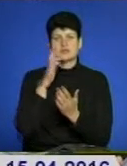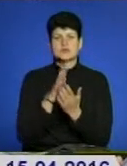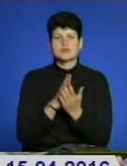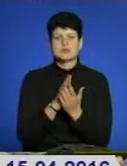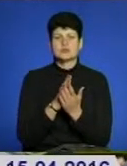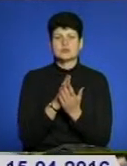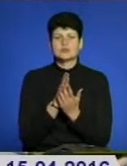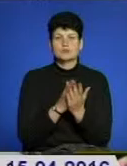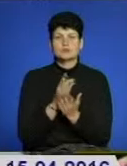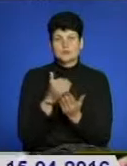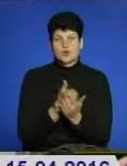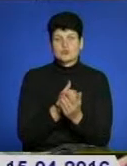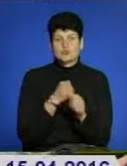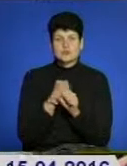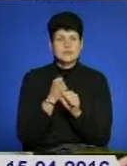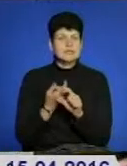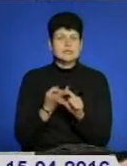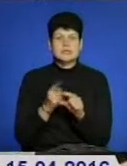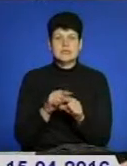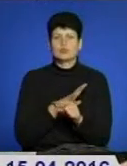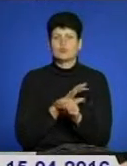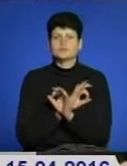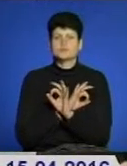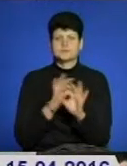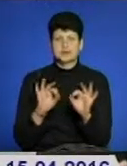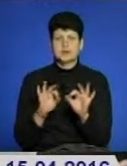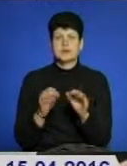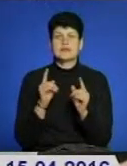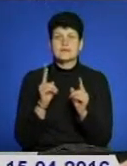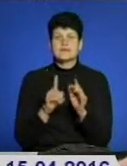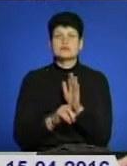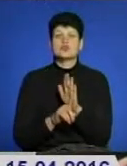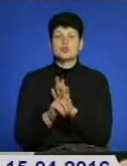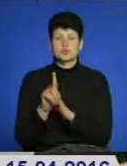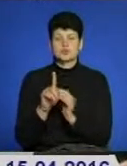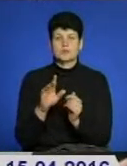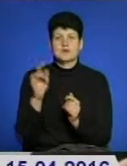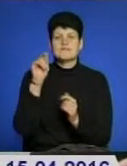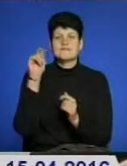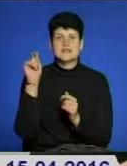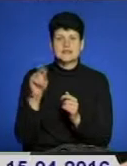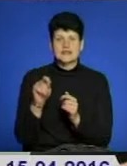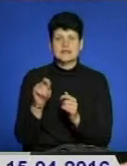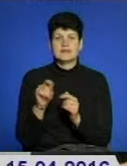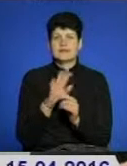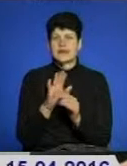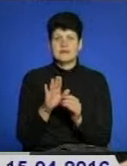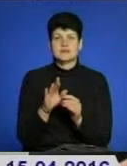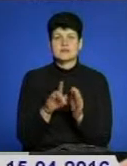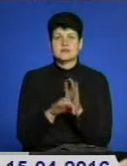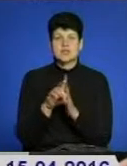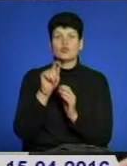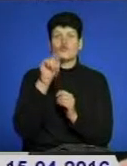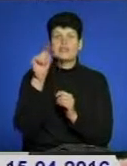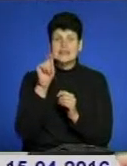б дуже добре. І якщо ми були б навіть спочатку, сказати, війни, бо це не антитерористична операція, але спочатку